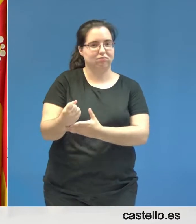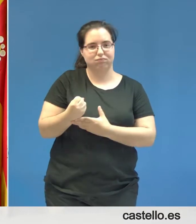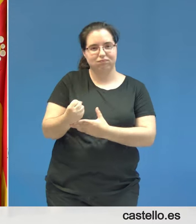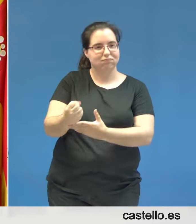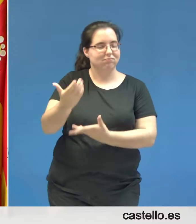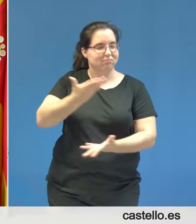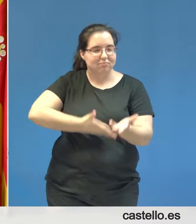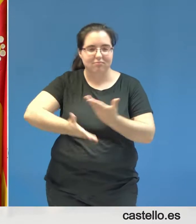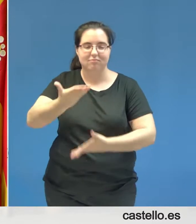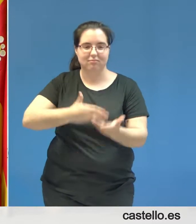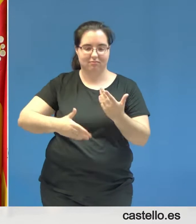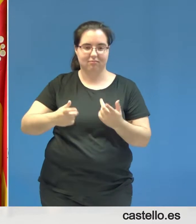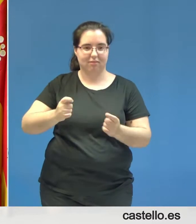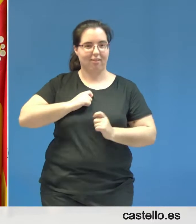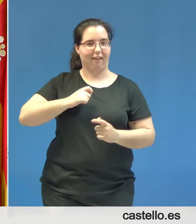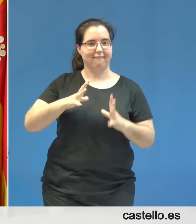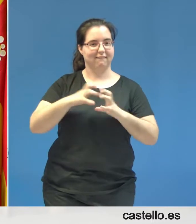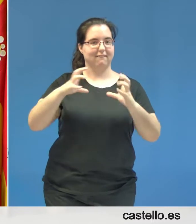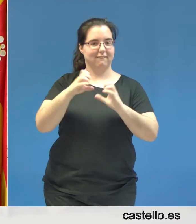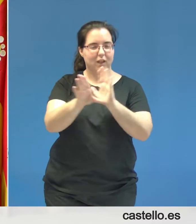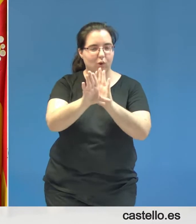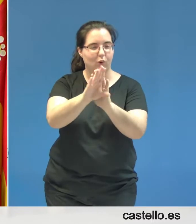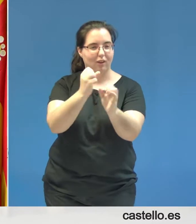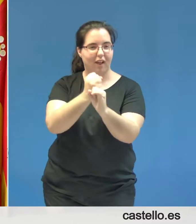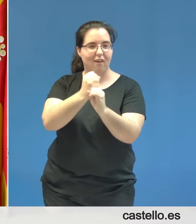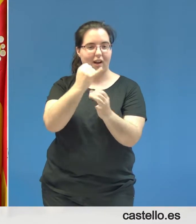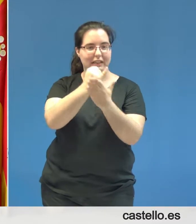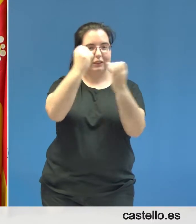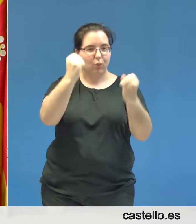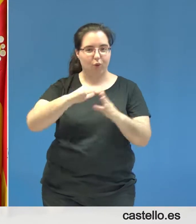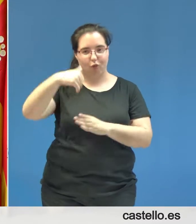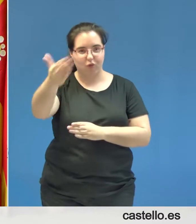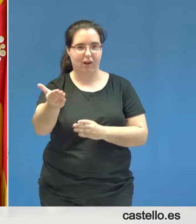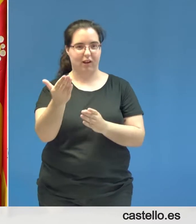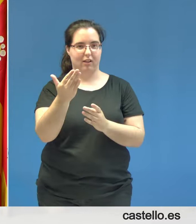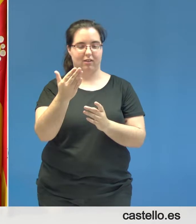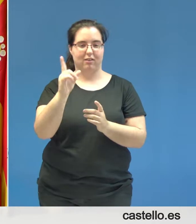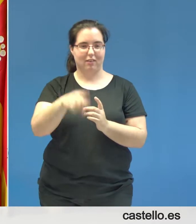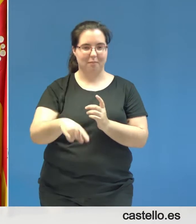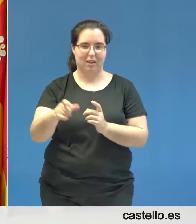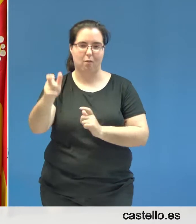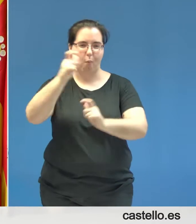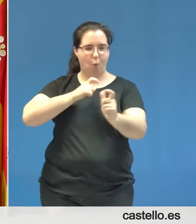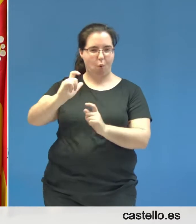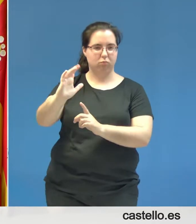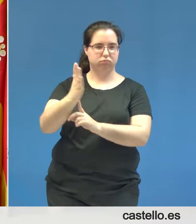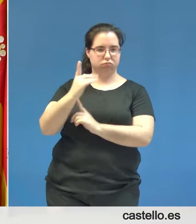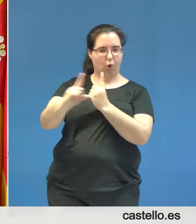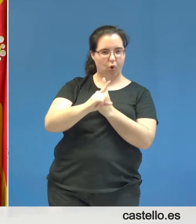continuar treballant cada dia dins i fora de les institucions, permetent-nos sobreposar-nos a les amenaces, les injúries i